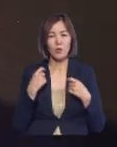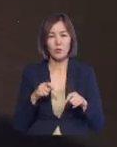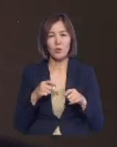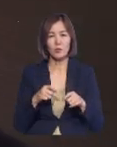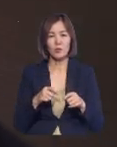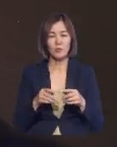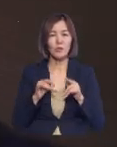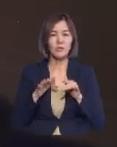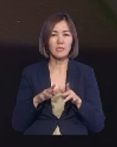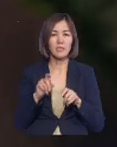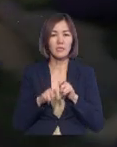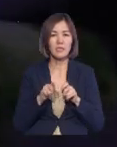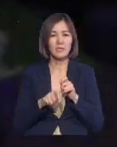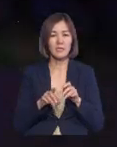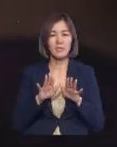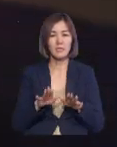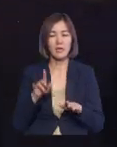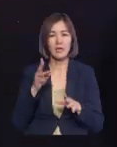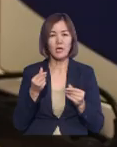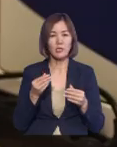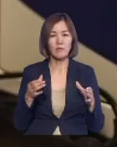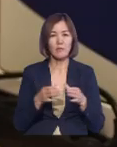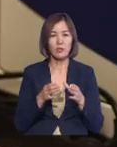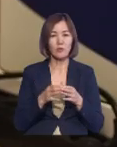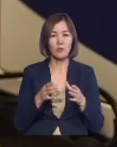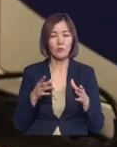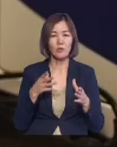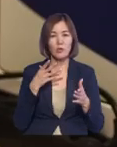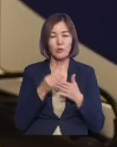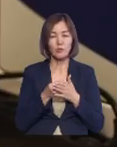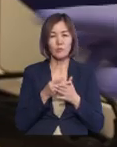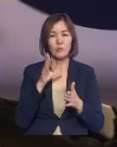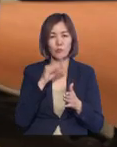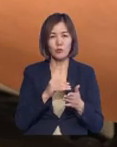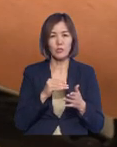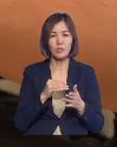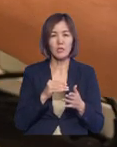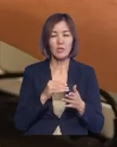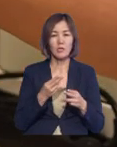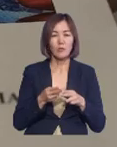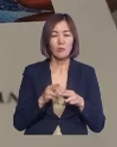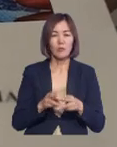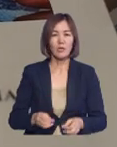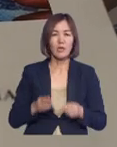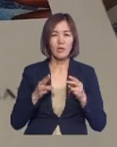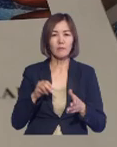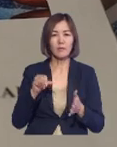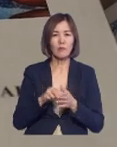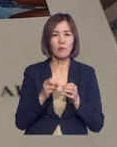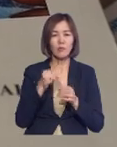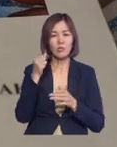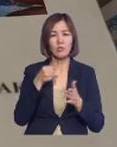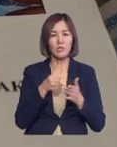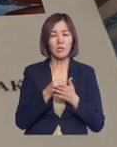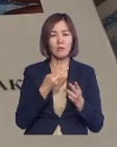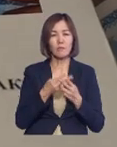байланысты істерді тергеп тексеру тек қана қаржылық мониторинг агенттігінің құзыретінде. Ескертейік, мұндай қылмысқа барған азаматтар 12 жылға дейін